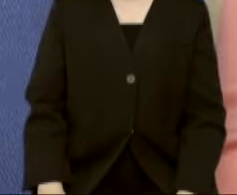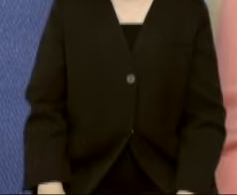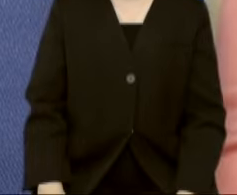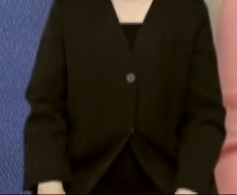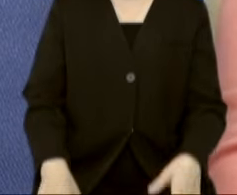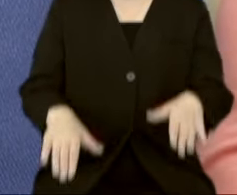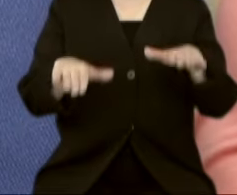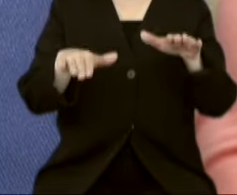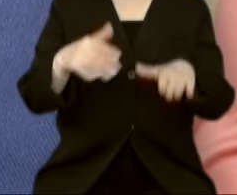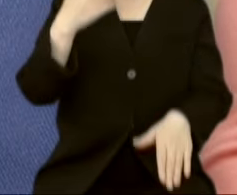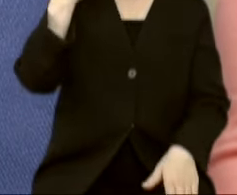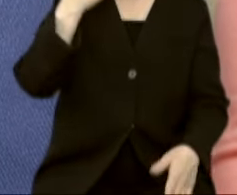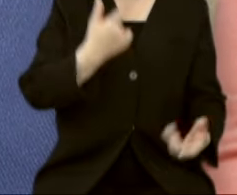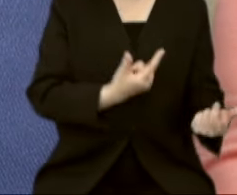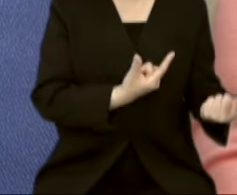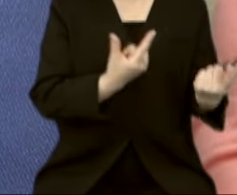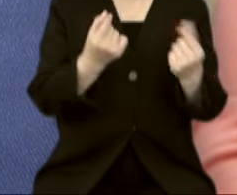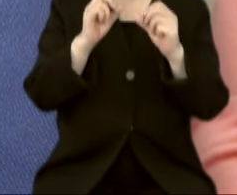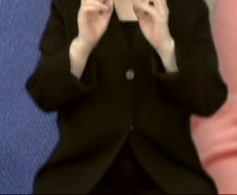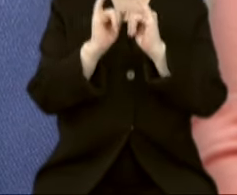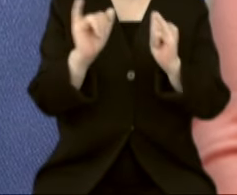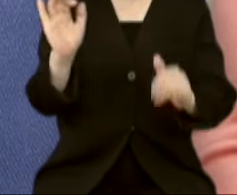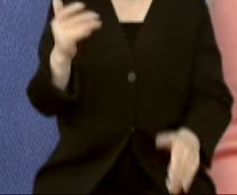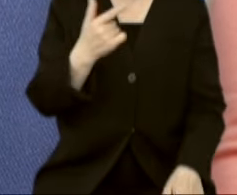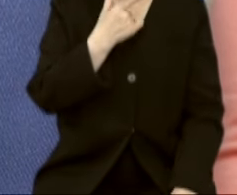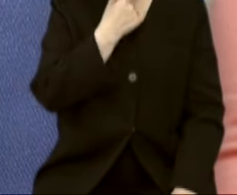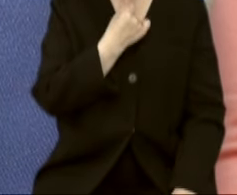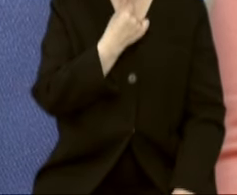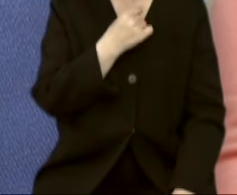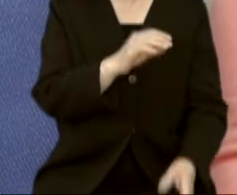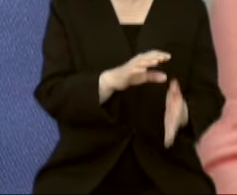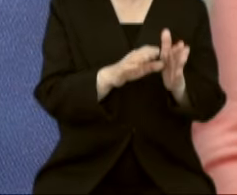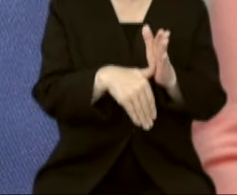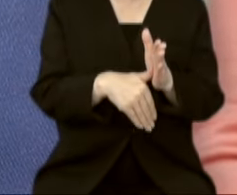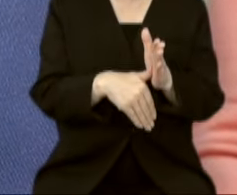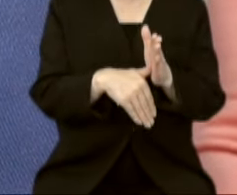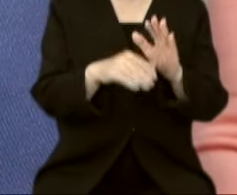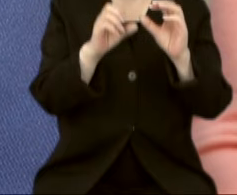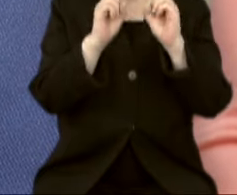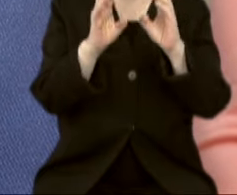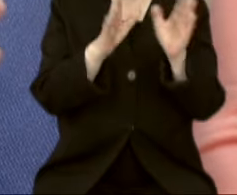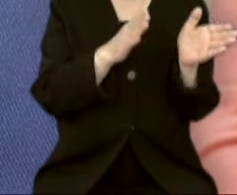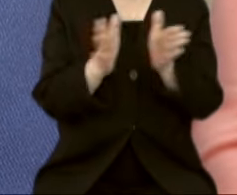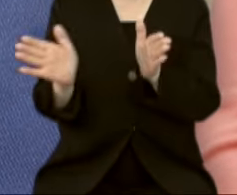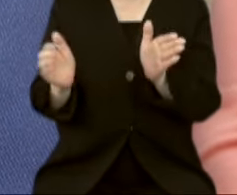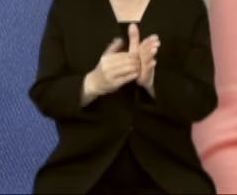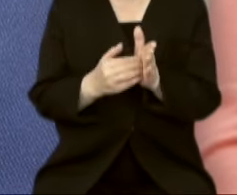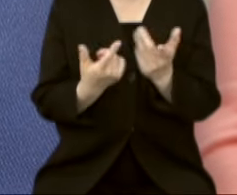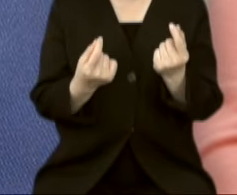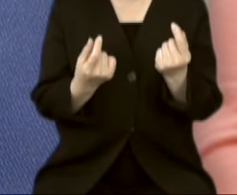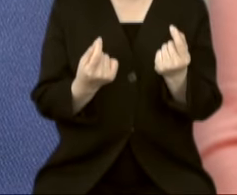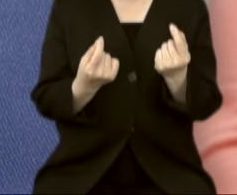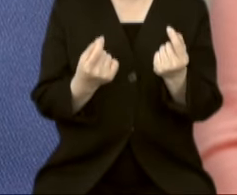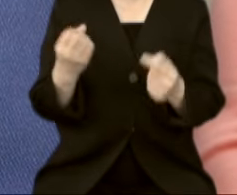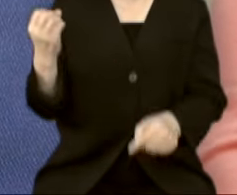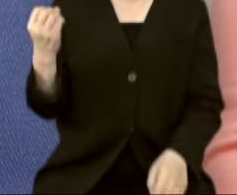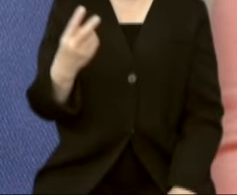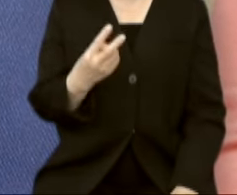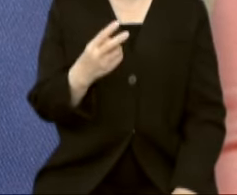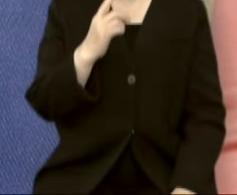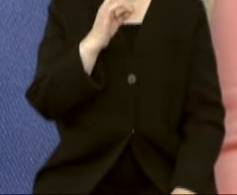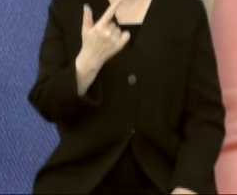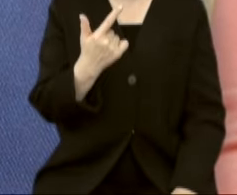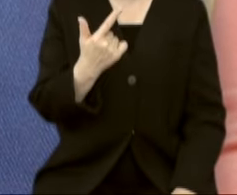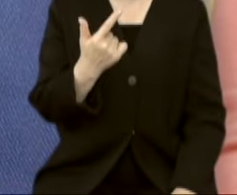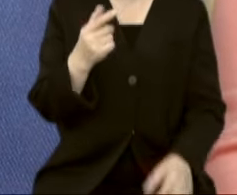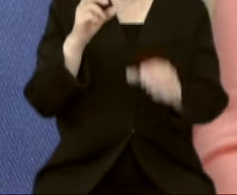지금은 누구나 선교사 되려고 할 때 선교 준비들을 다 하지요. 그리고 그것뿐만